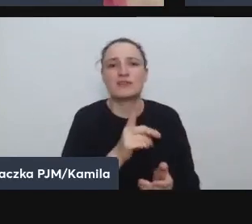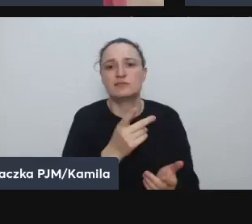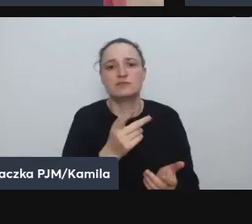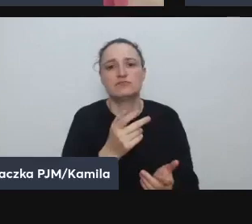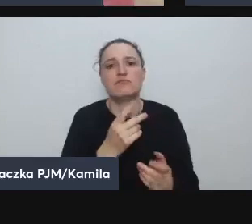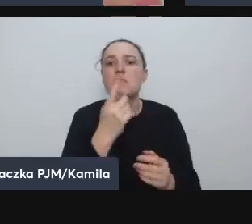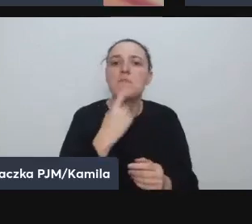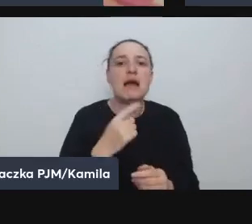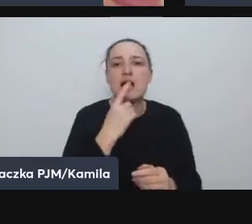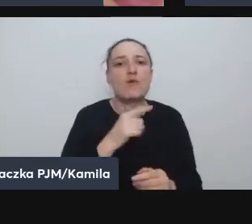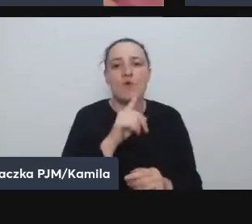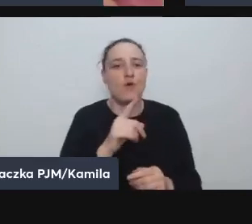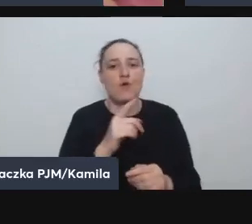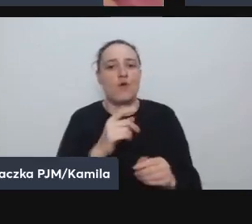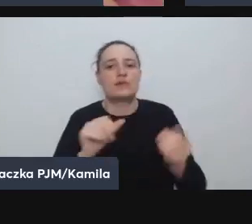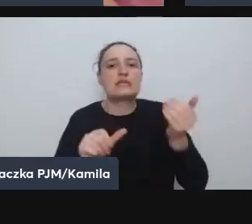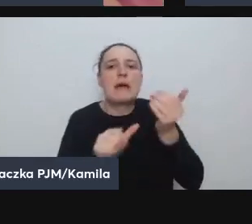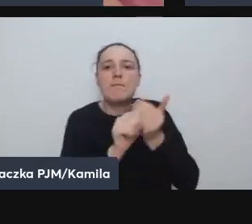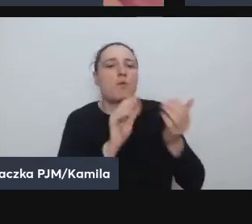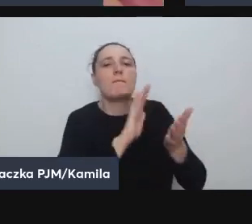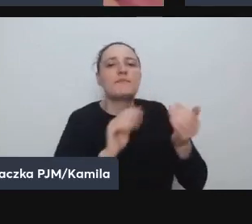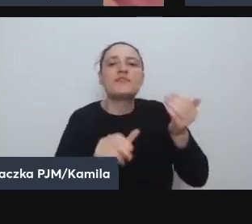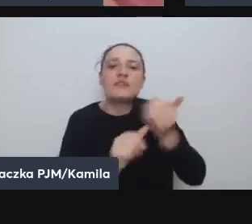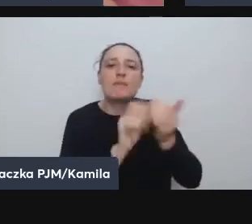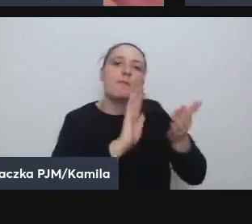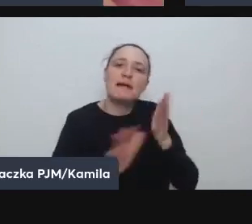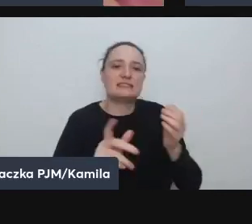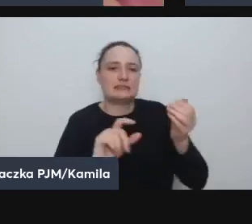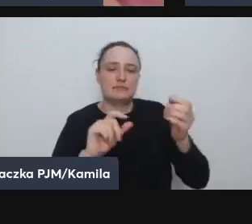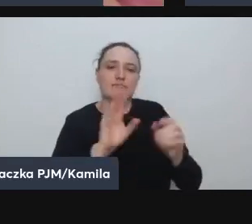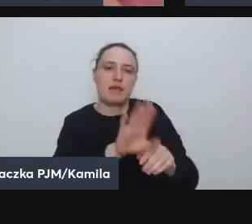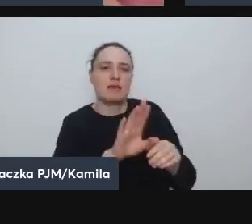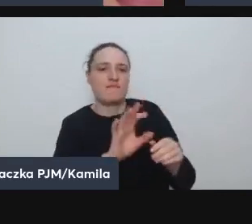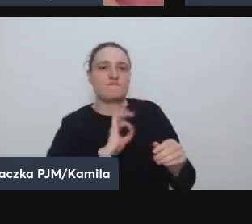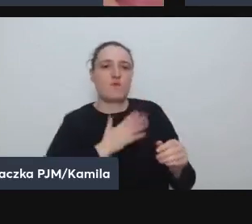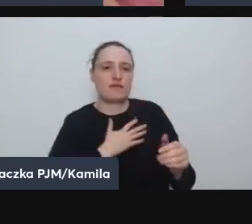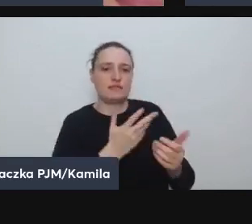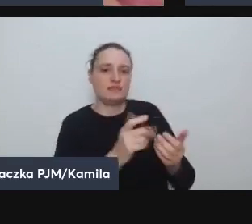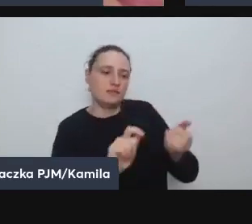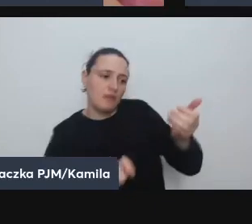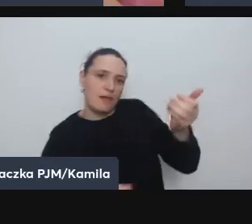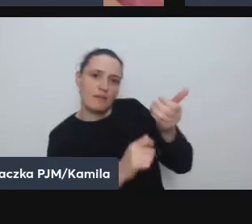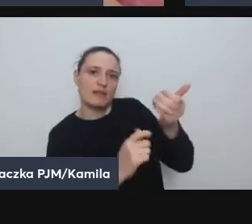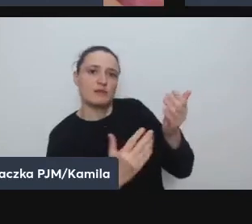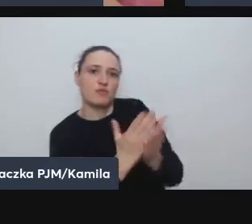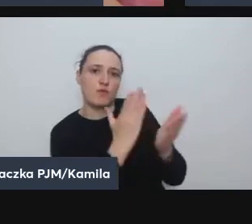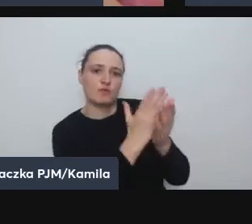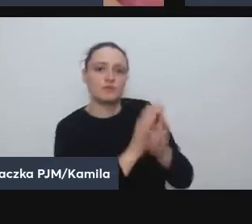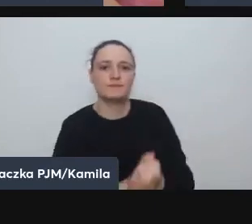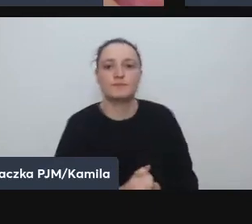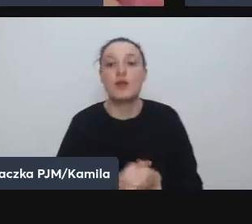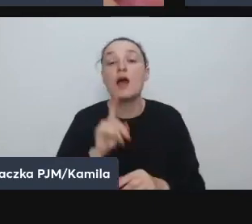tamponów bez aplikatorów, nie? Więc też taka ciekawostka. Kubeczki i dyski, w podstawówce bym tylko